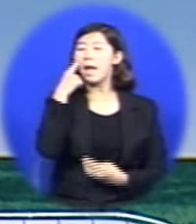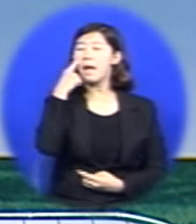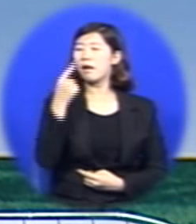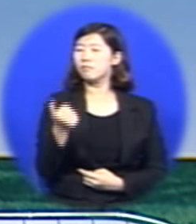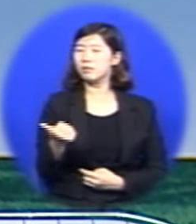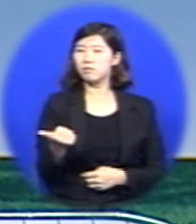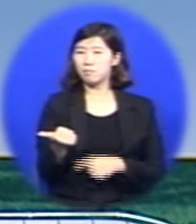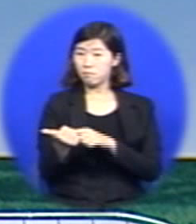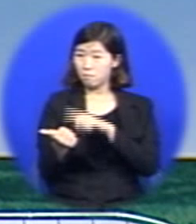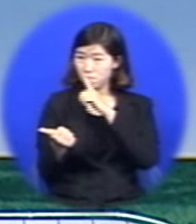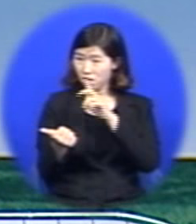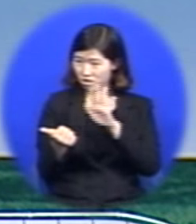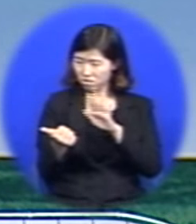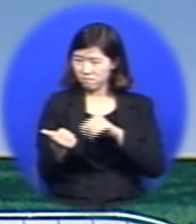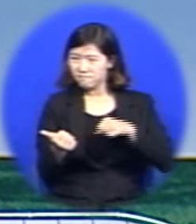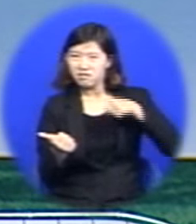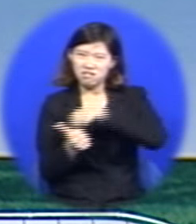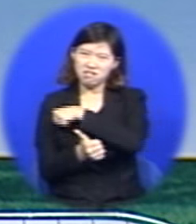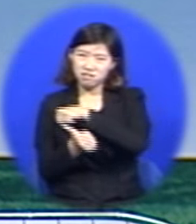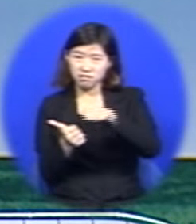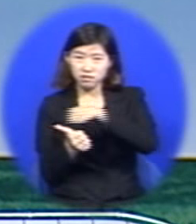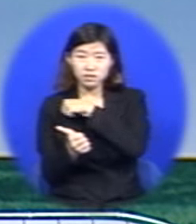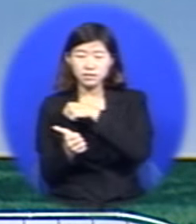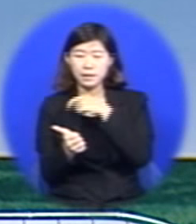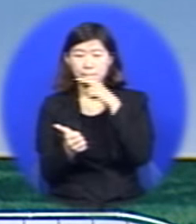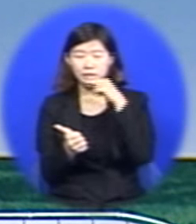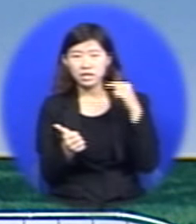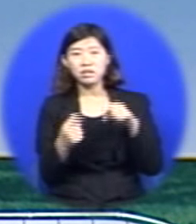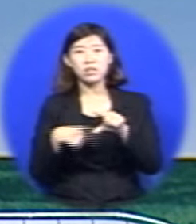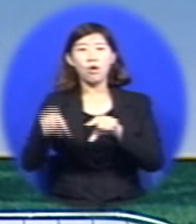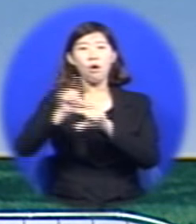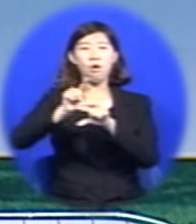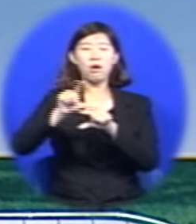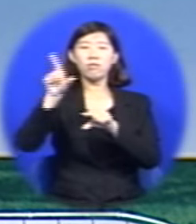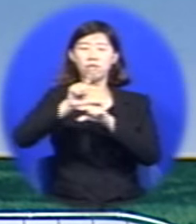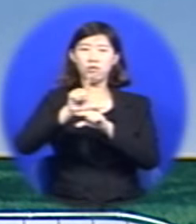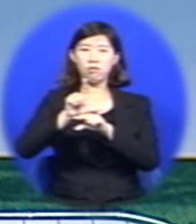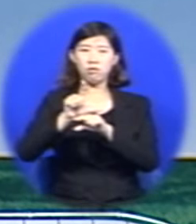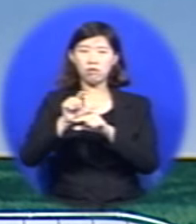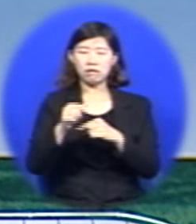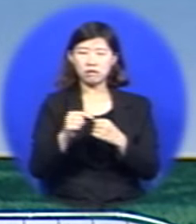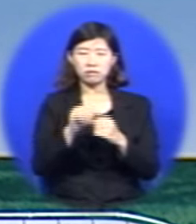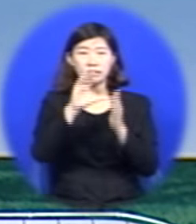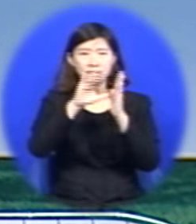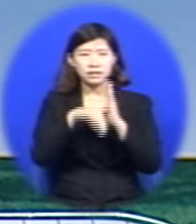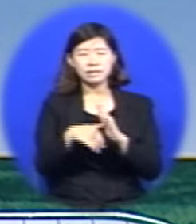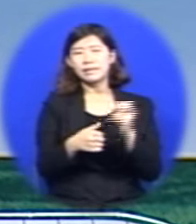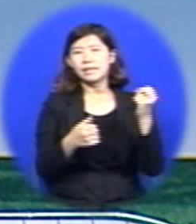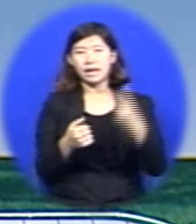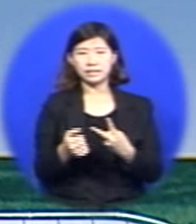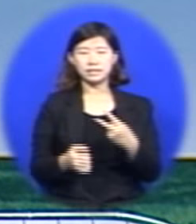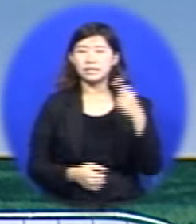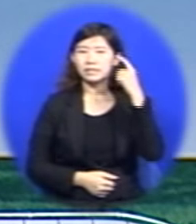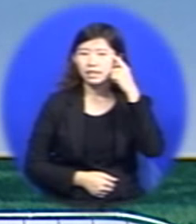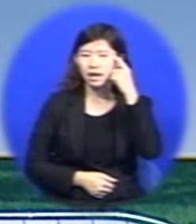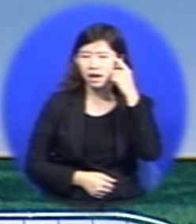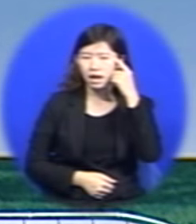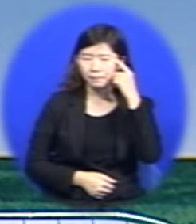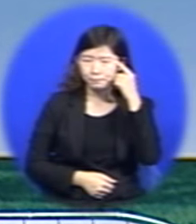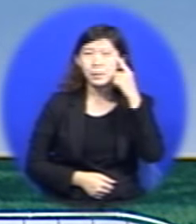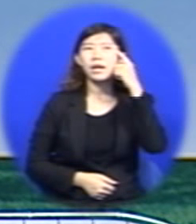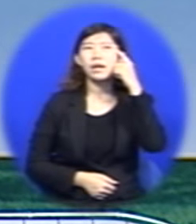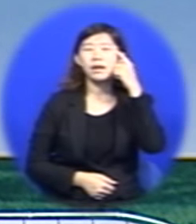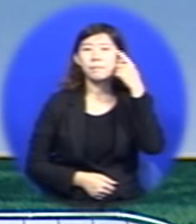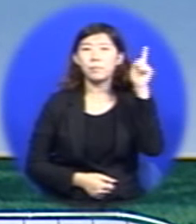때렸습니다. 티가 더 나왔어요. 그때 다시 머릿속에 어릴 때부터 들었던